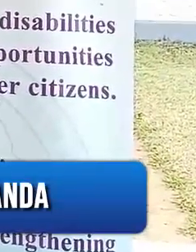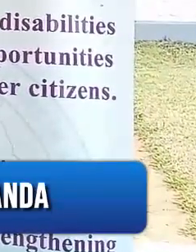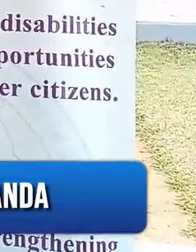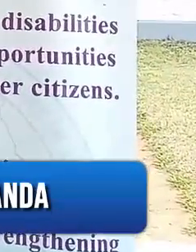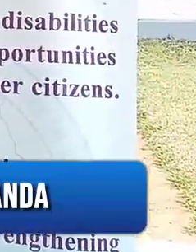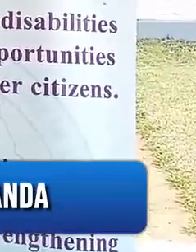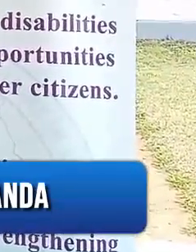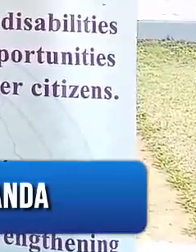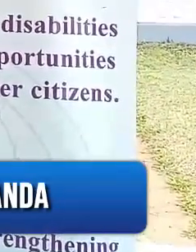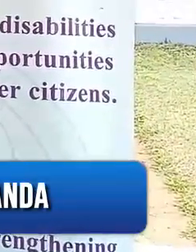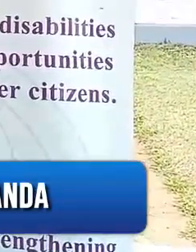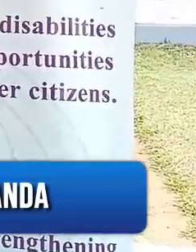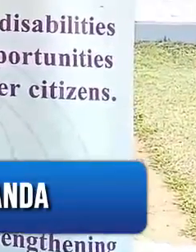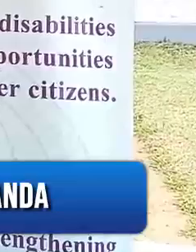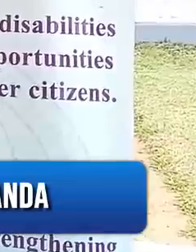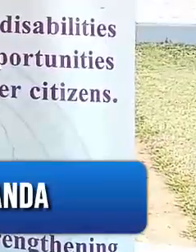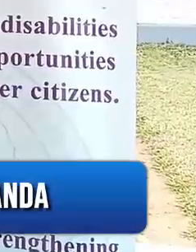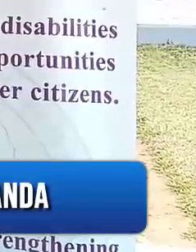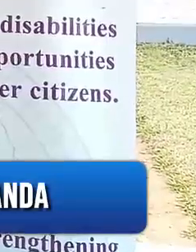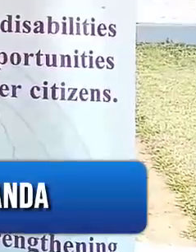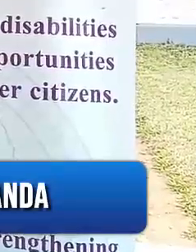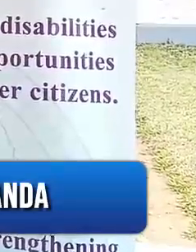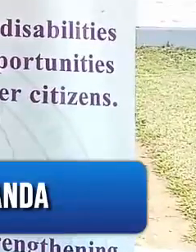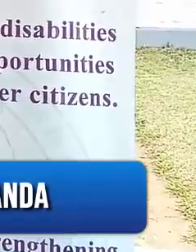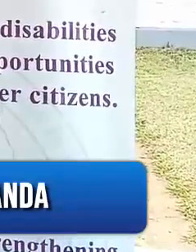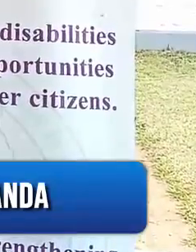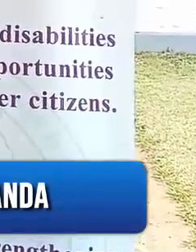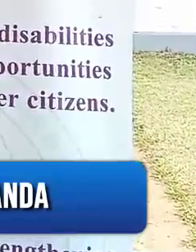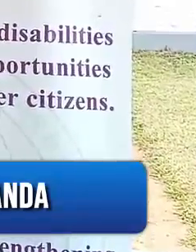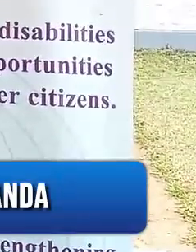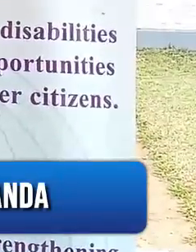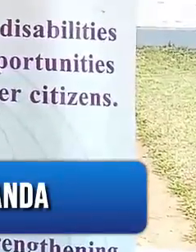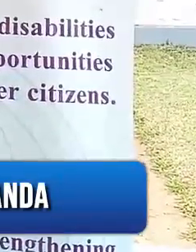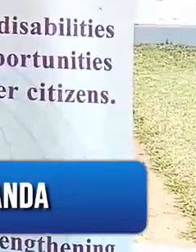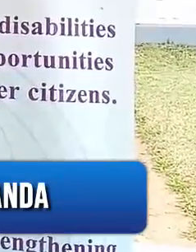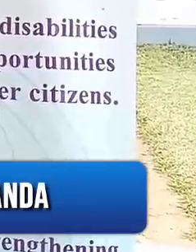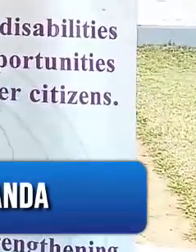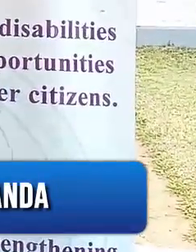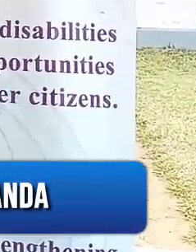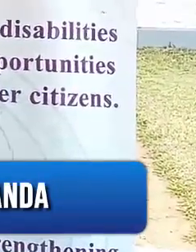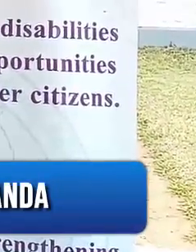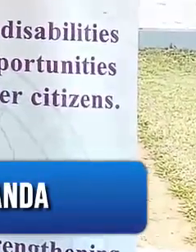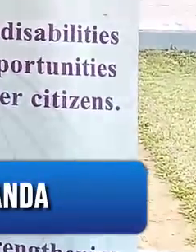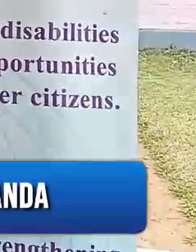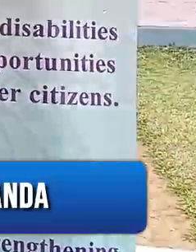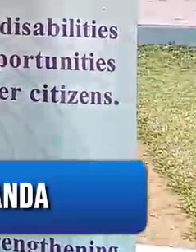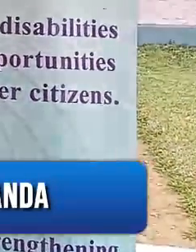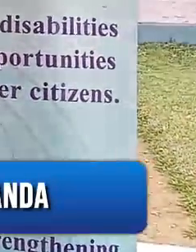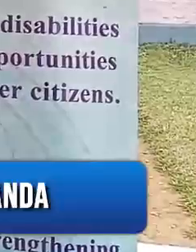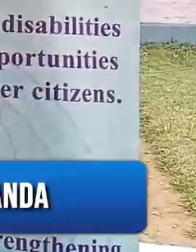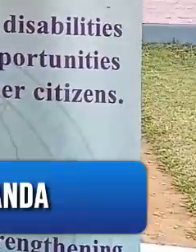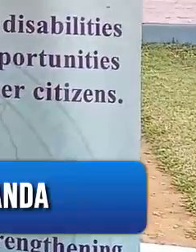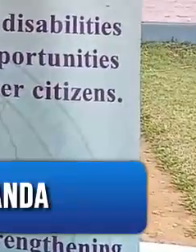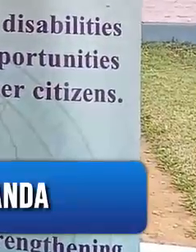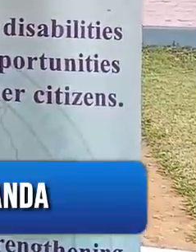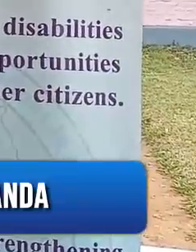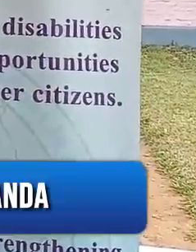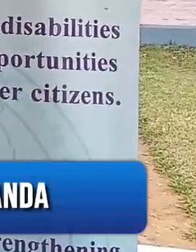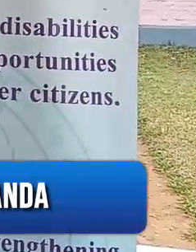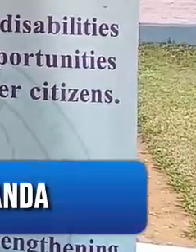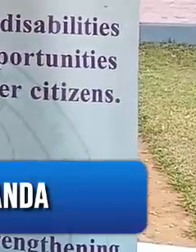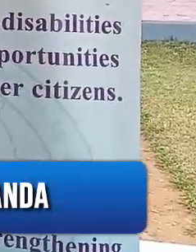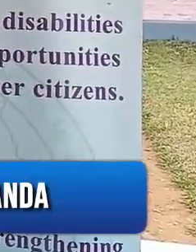bafite ubumuga bari bagifite imbogamizi mu bijyanye n'uburezi, cyane cyane aho wabonaga usanga imiryango